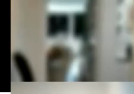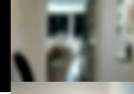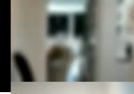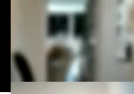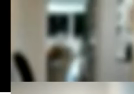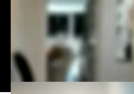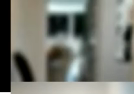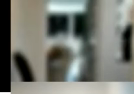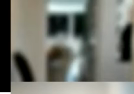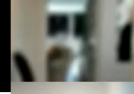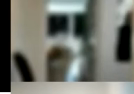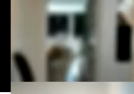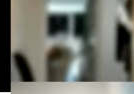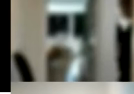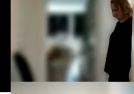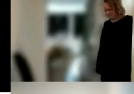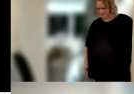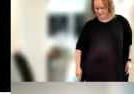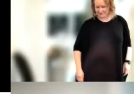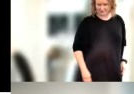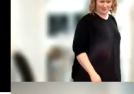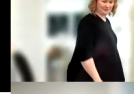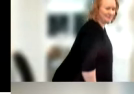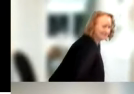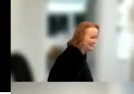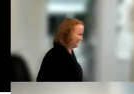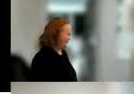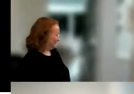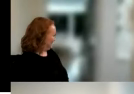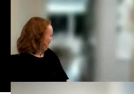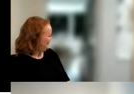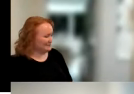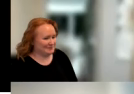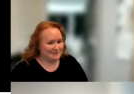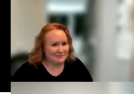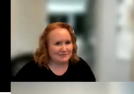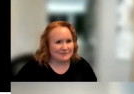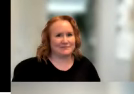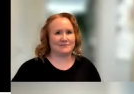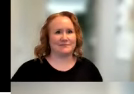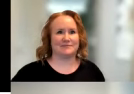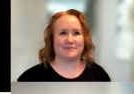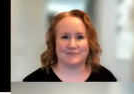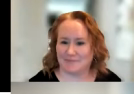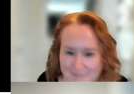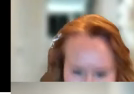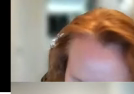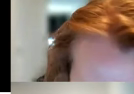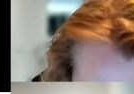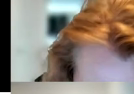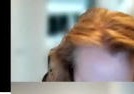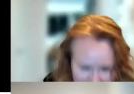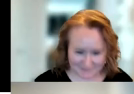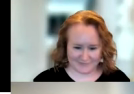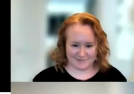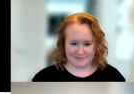tjenester som omfattet av direktivets anvendelsesområde, basert på en screening I forbindelse med utarbeidelsen av en såkalt